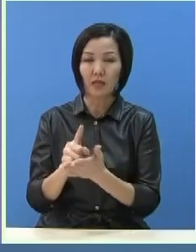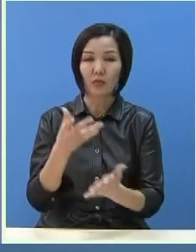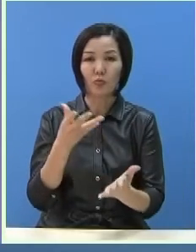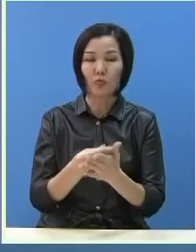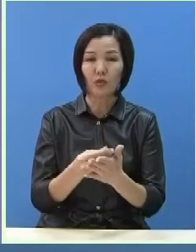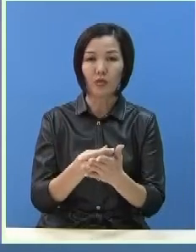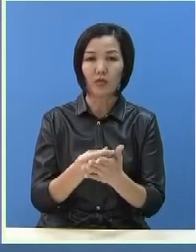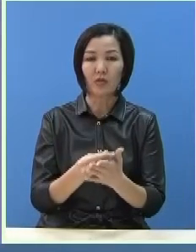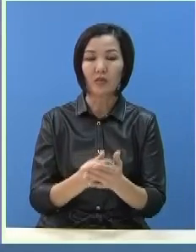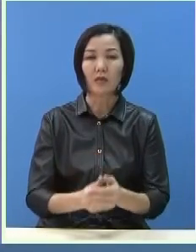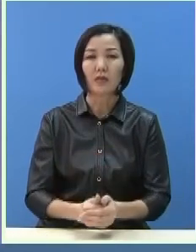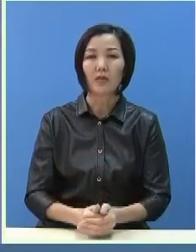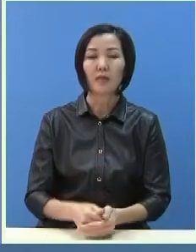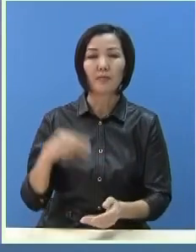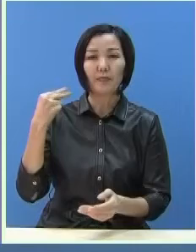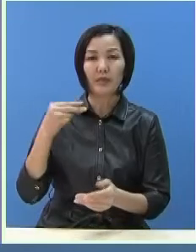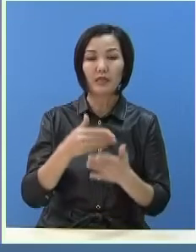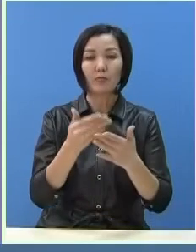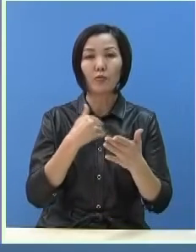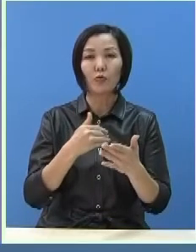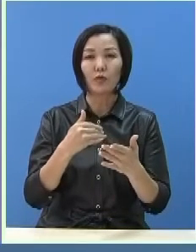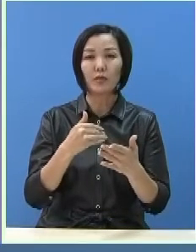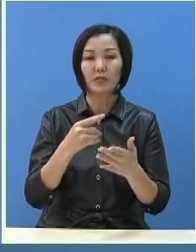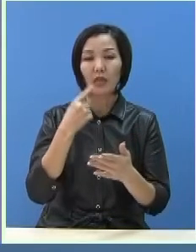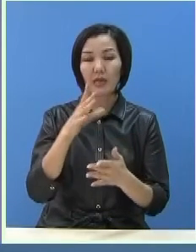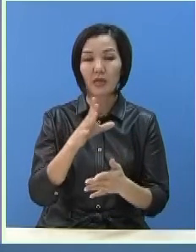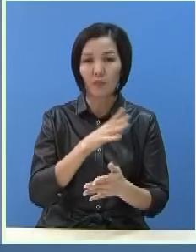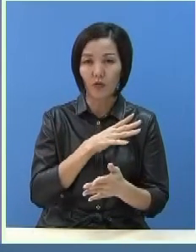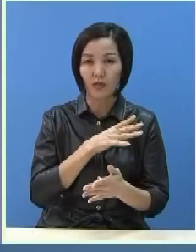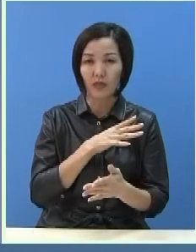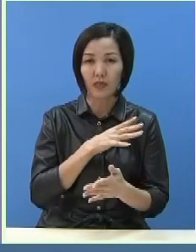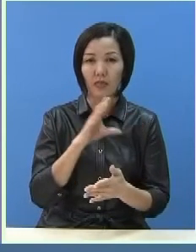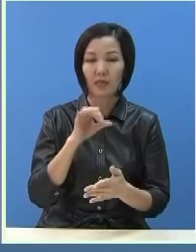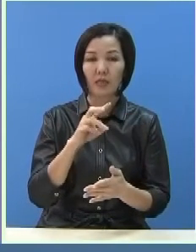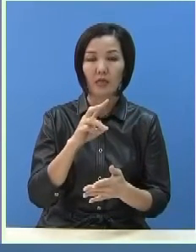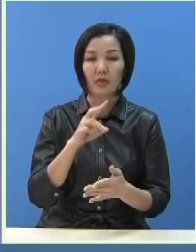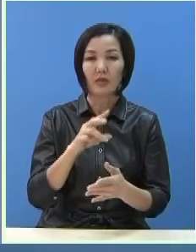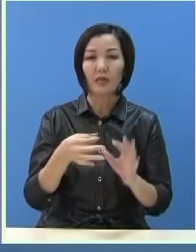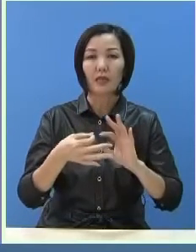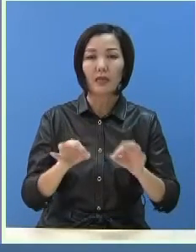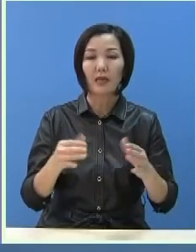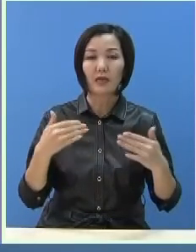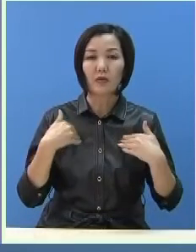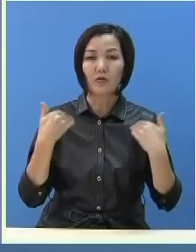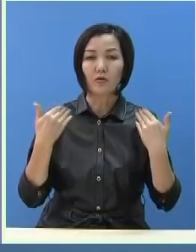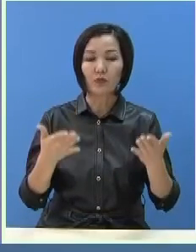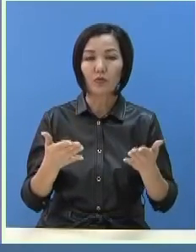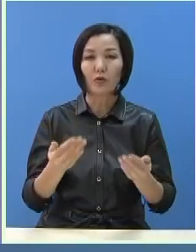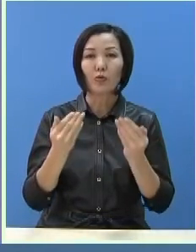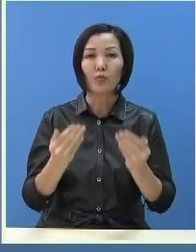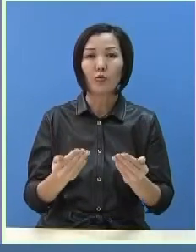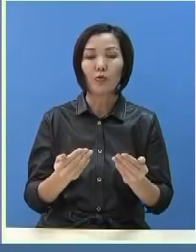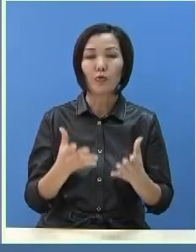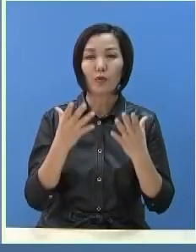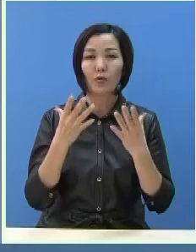салып салып төлеп отырасыз. Бұл мәселенің барлығын президент бұған дейінгі мәлімдемелерінде атап өткен болатын. Сенбек аға, нақты ұсыныстарыңызды, иә. Біз бүгінгі